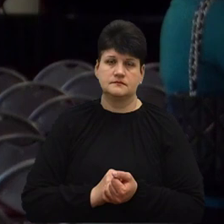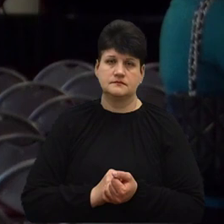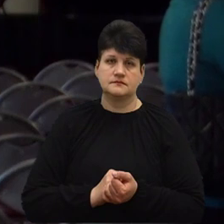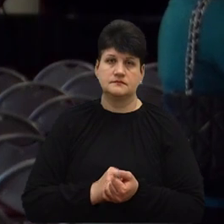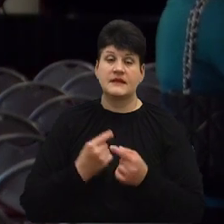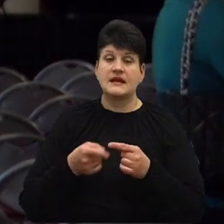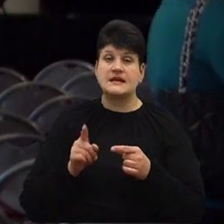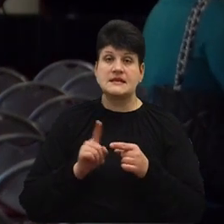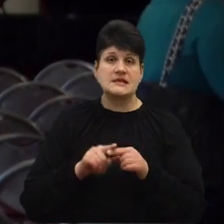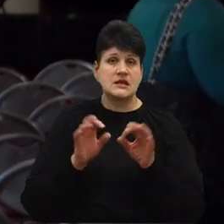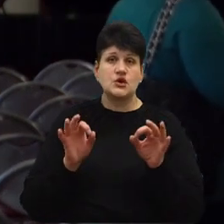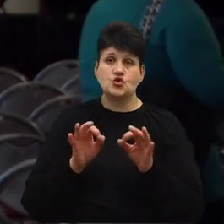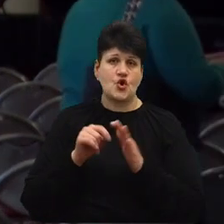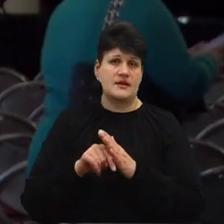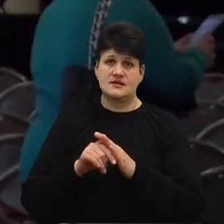Ця нагорода нічого не